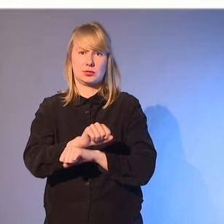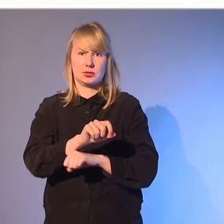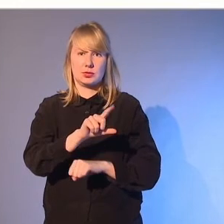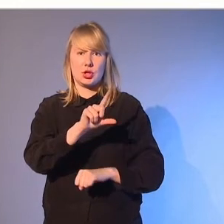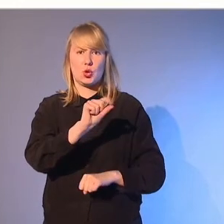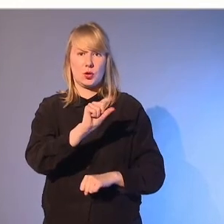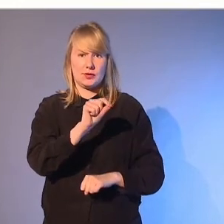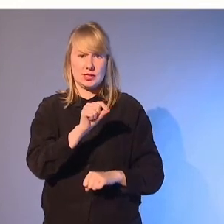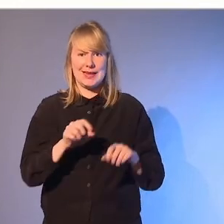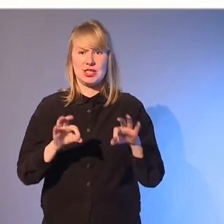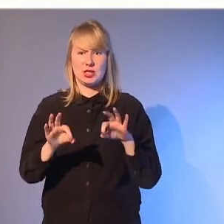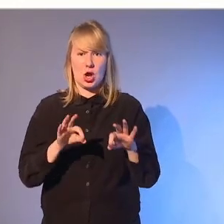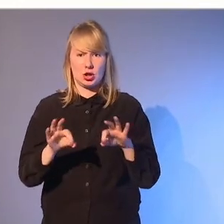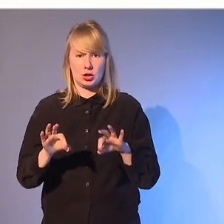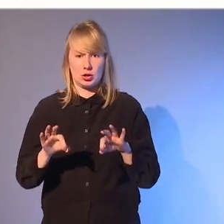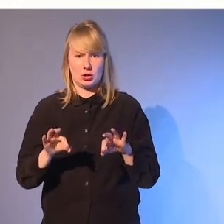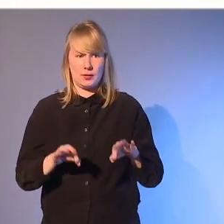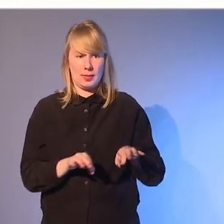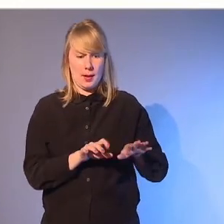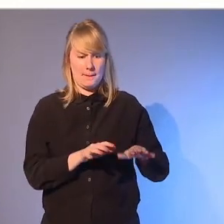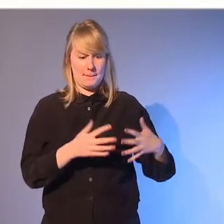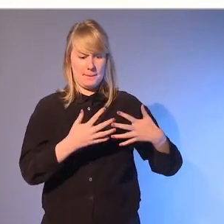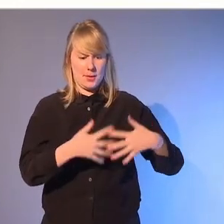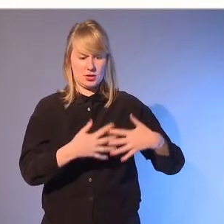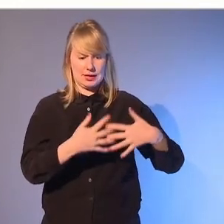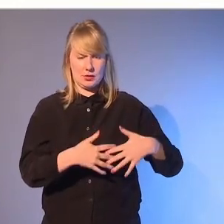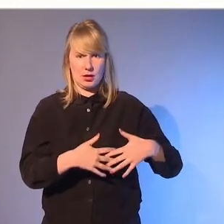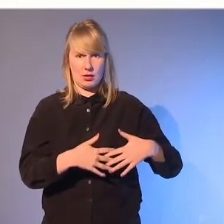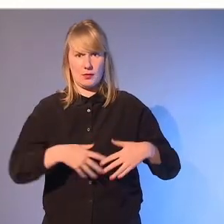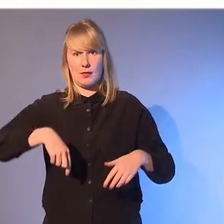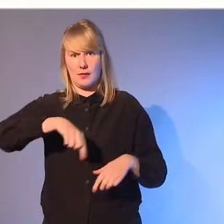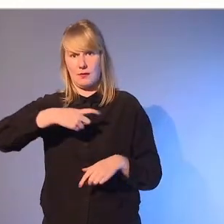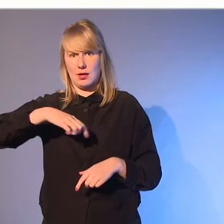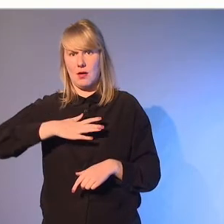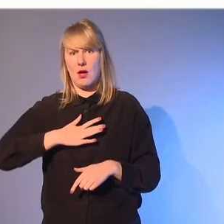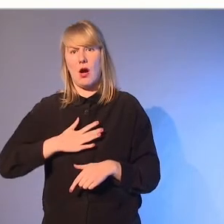sjakk. Altså den Stockfish-maskinen i sjakk. Og vi har